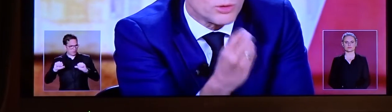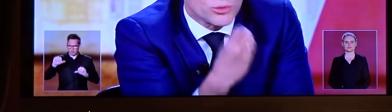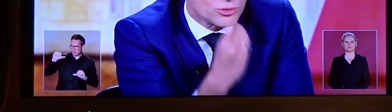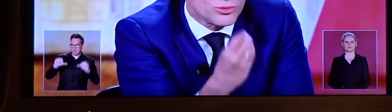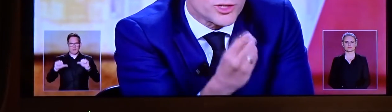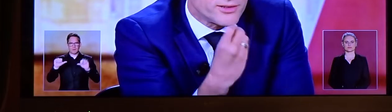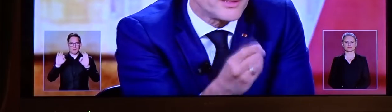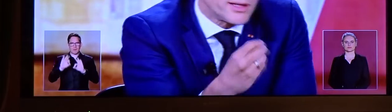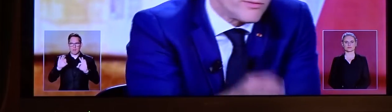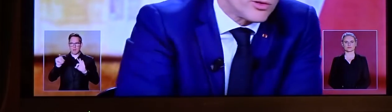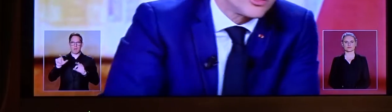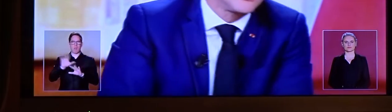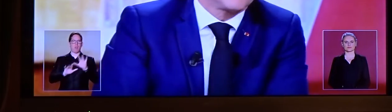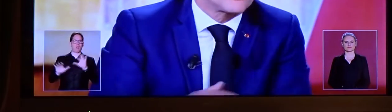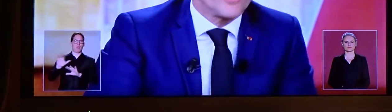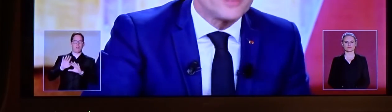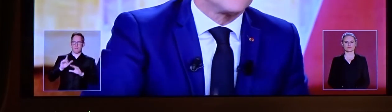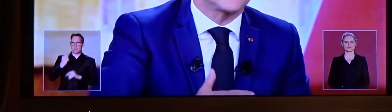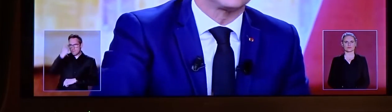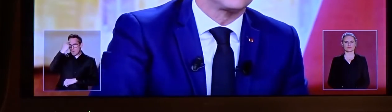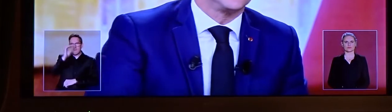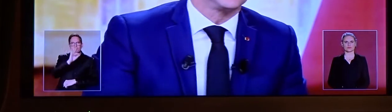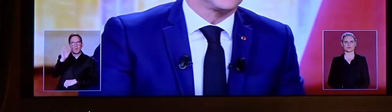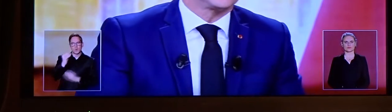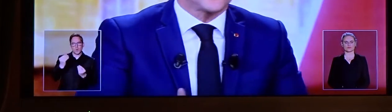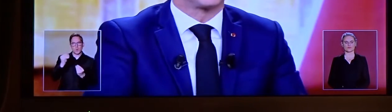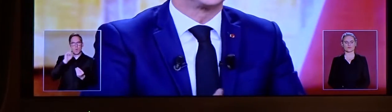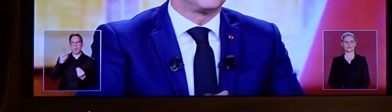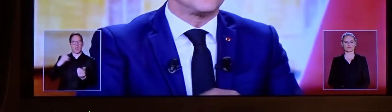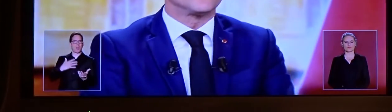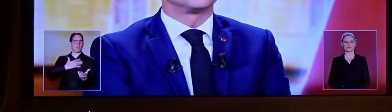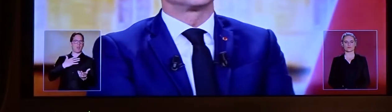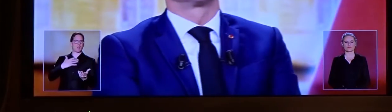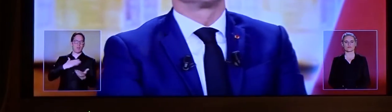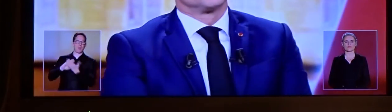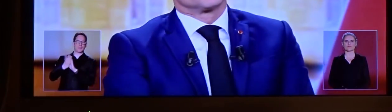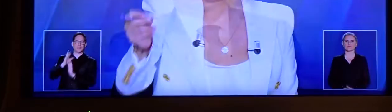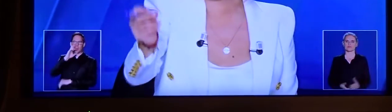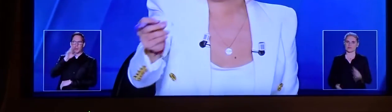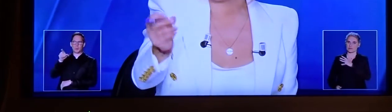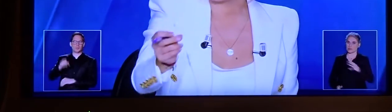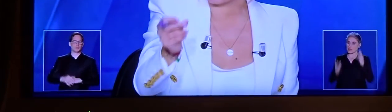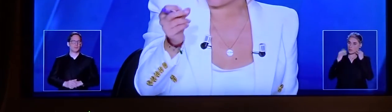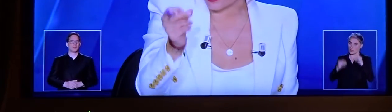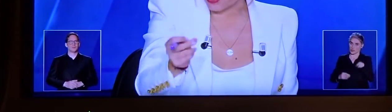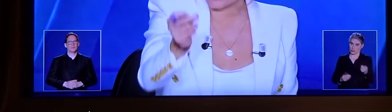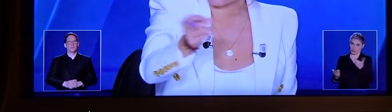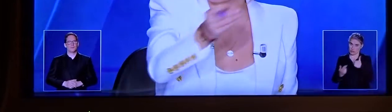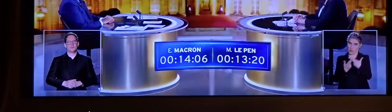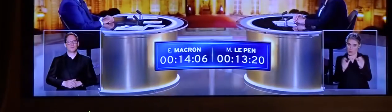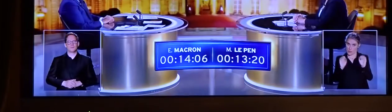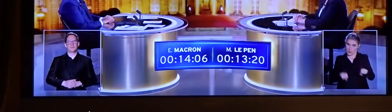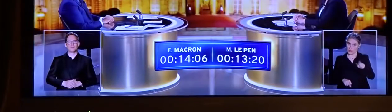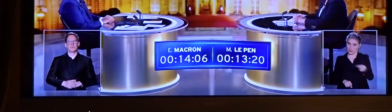défendre correctement sur ce sujet les intérêts de la France, parce que vos intérêts sont liés à des gens proches du pouvoir russe. Marine Le Pen, vous avez évidemment le pouvoir de répondre à